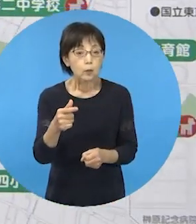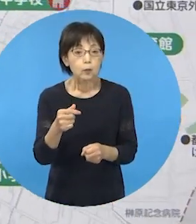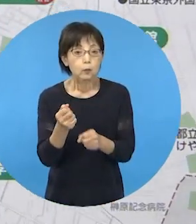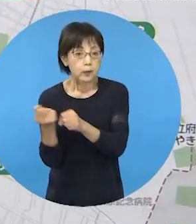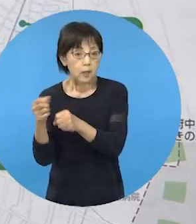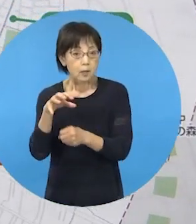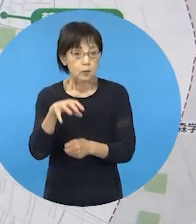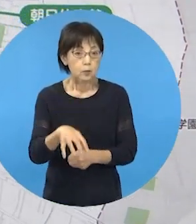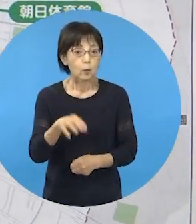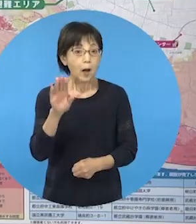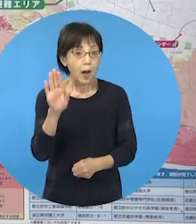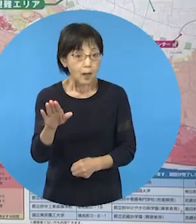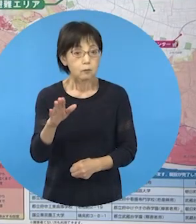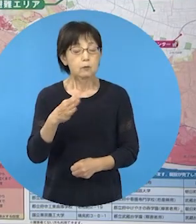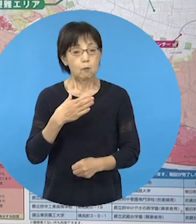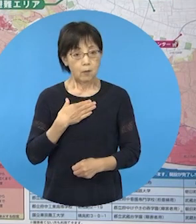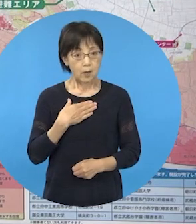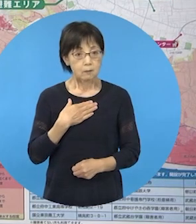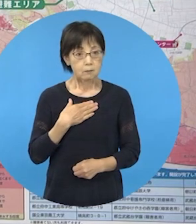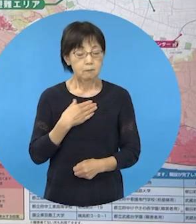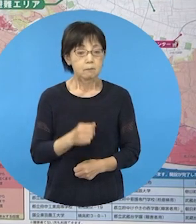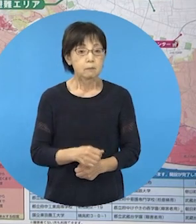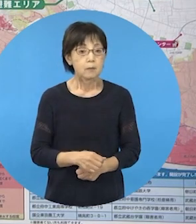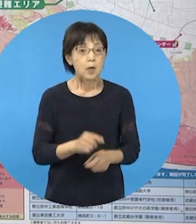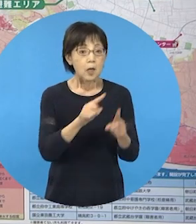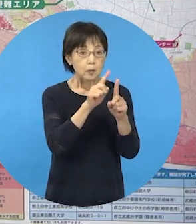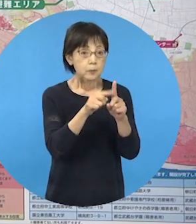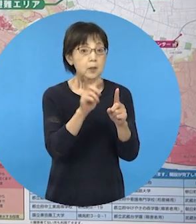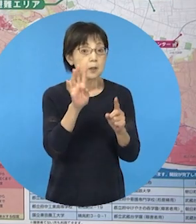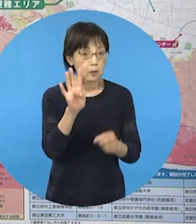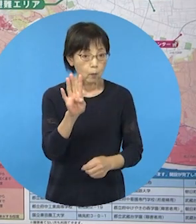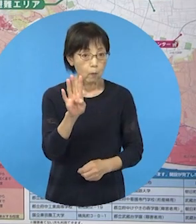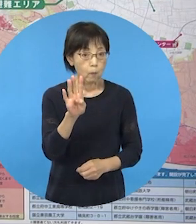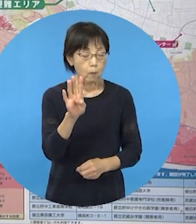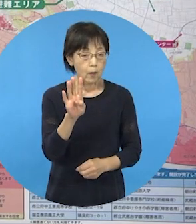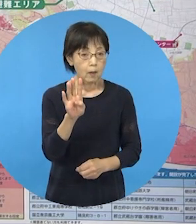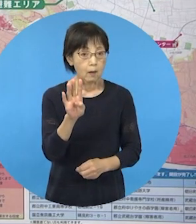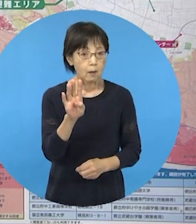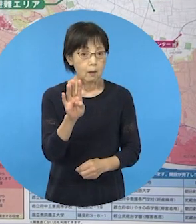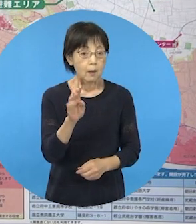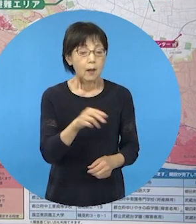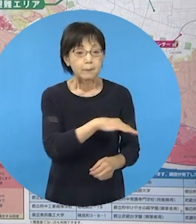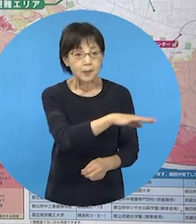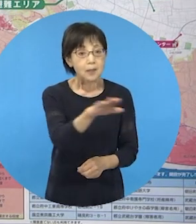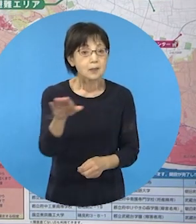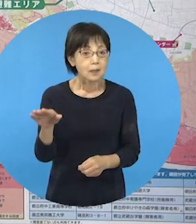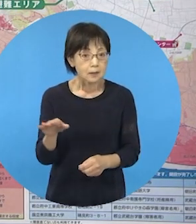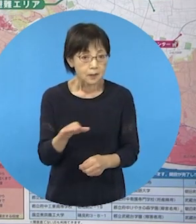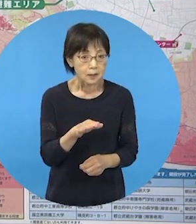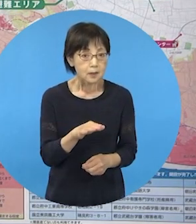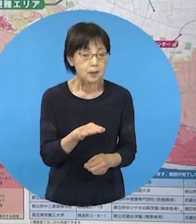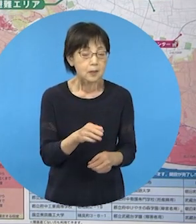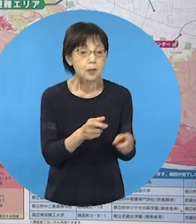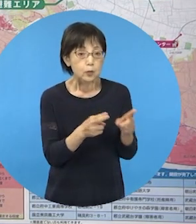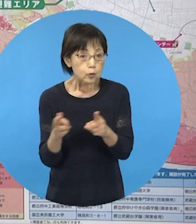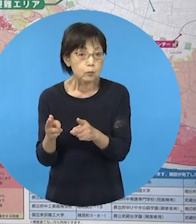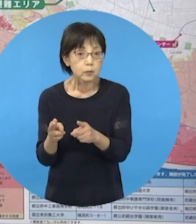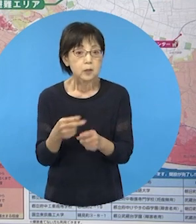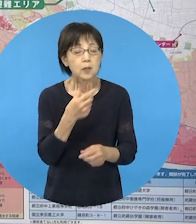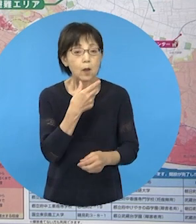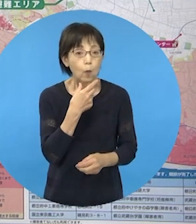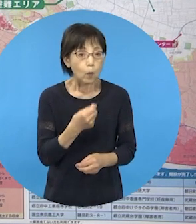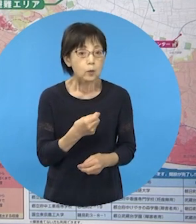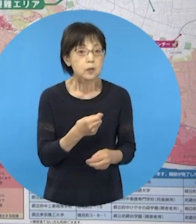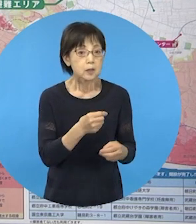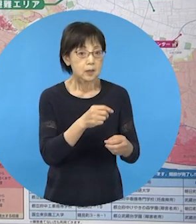することができます。4面では水害に備えて市民の皆様に備えていただきたいことな